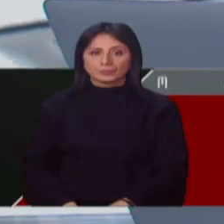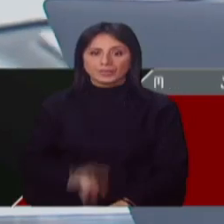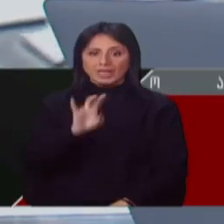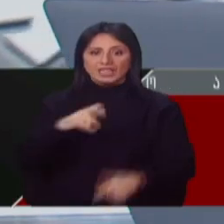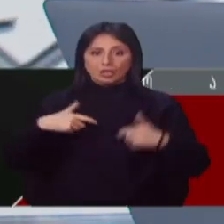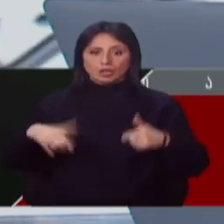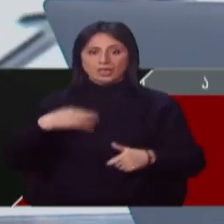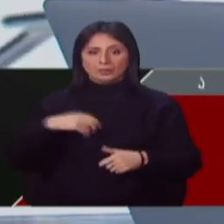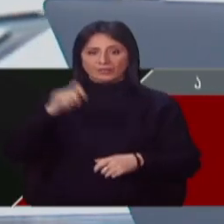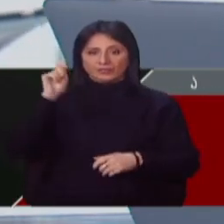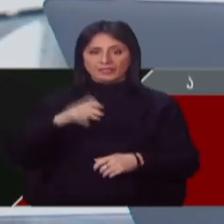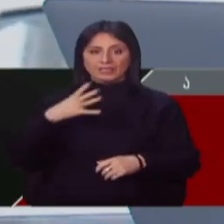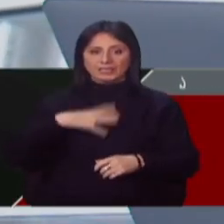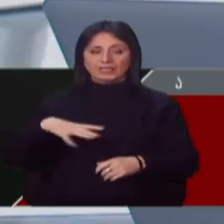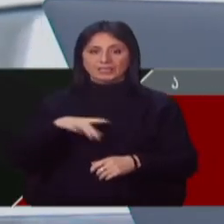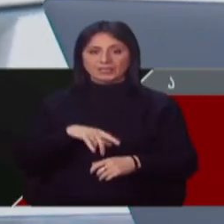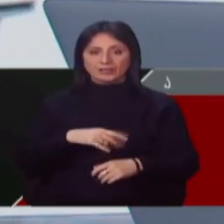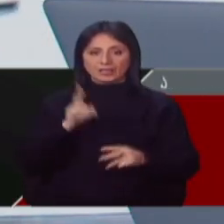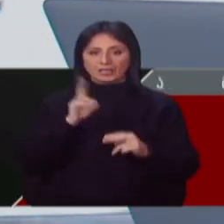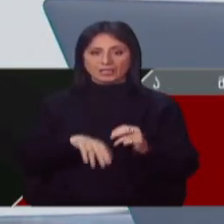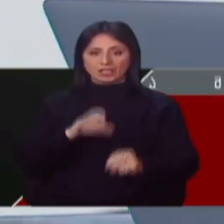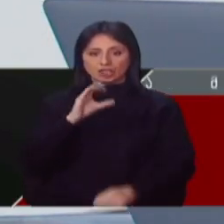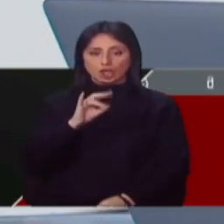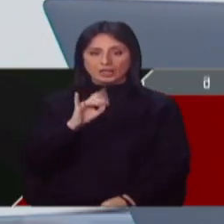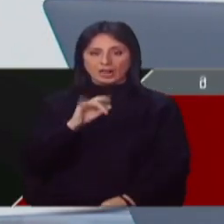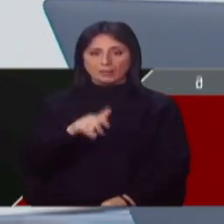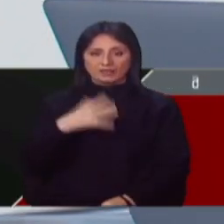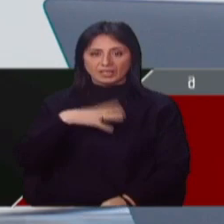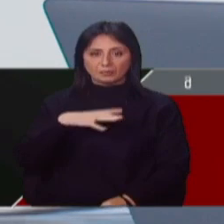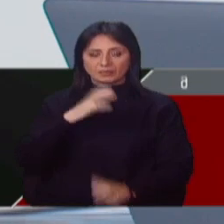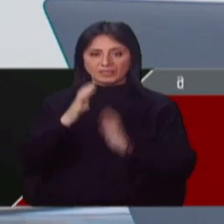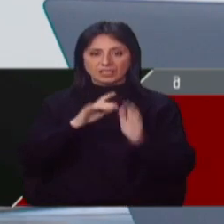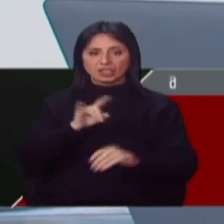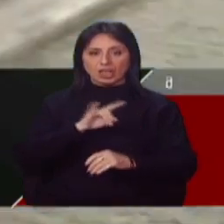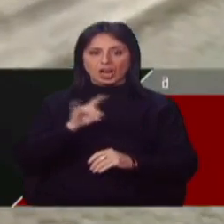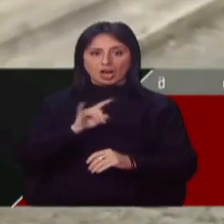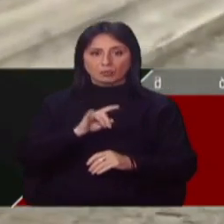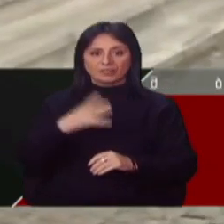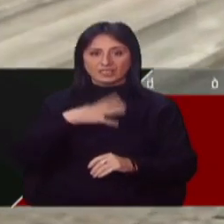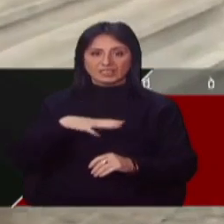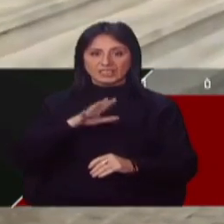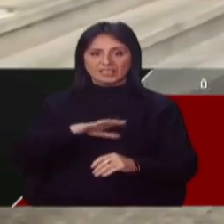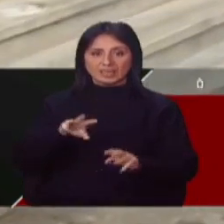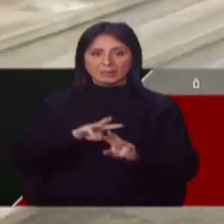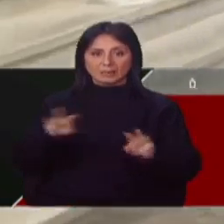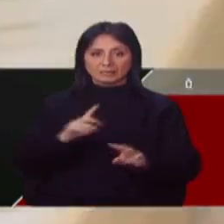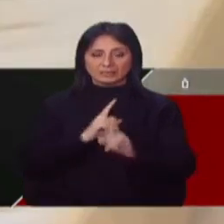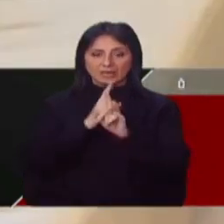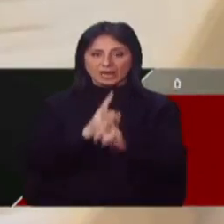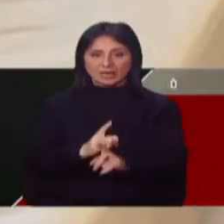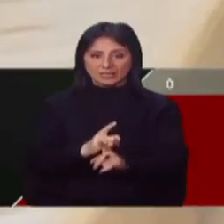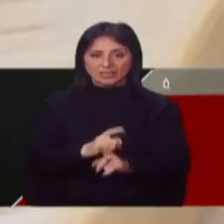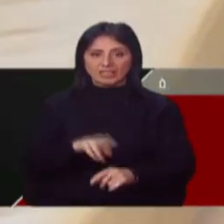ნatoოს გენრალური მდივნის ვიზიტი საქართველოში დასრულდა ს ტოტნბერგი თბილისის საერთაშოისო აეროპორტიდან საქართველოს საგარეო საქმეთა მინისტმა